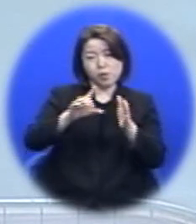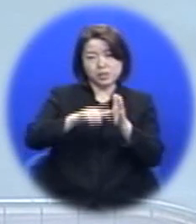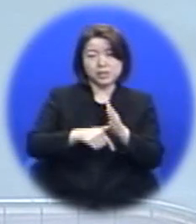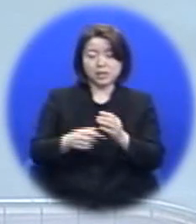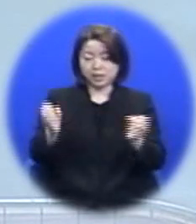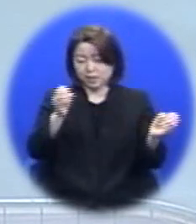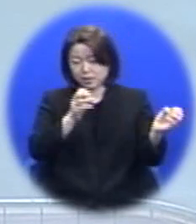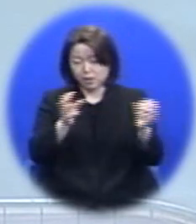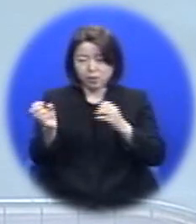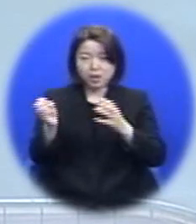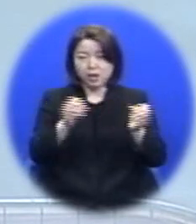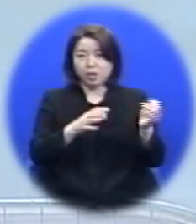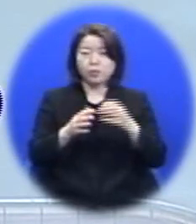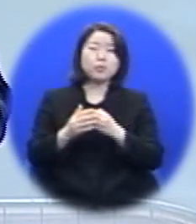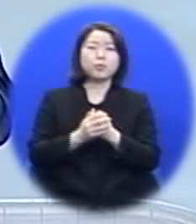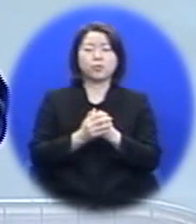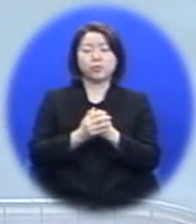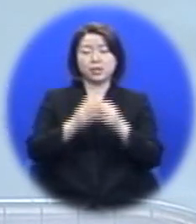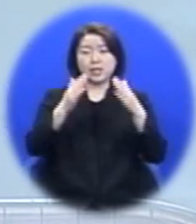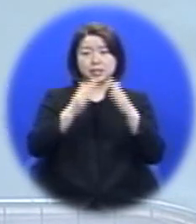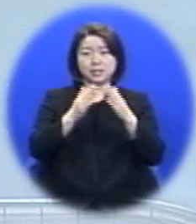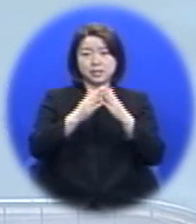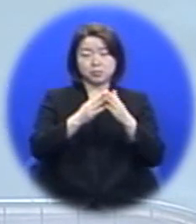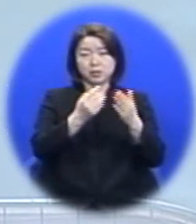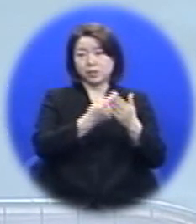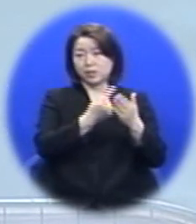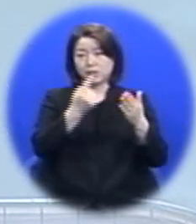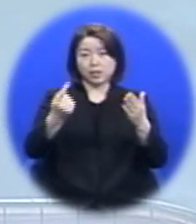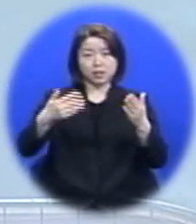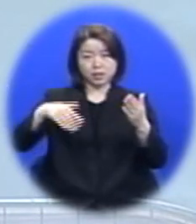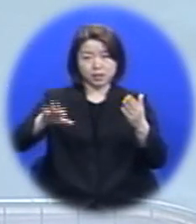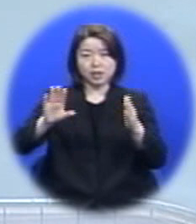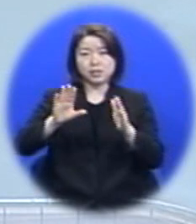나누고 이제 집을 나와야 될 때